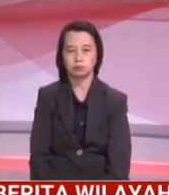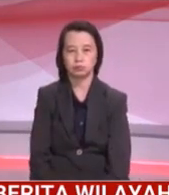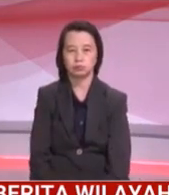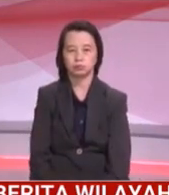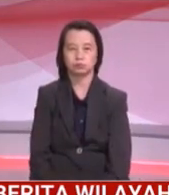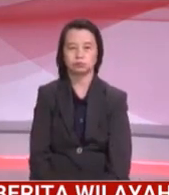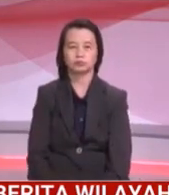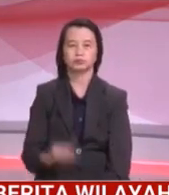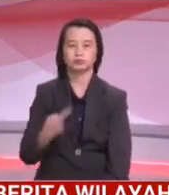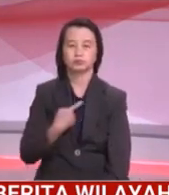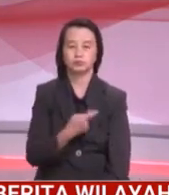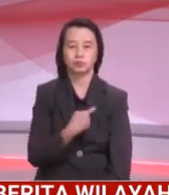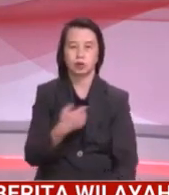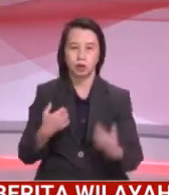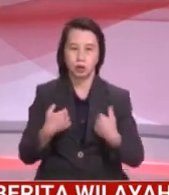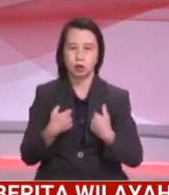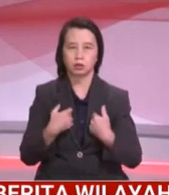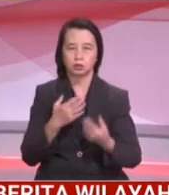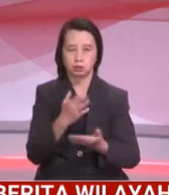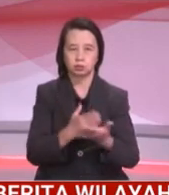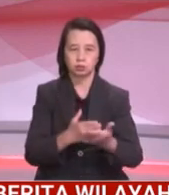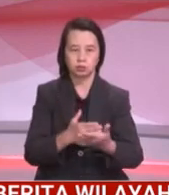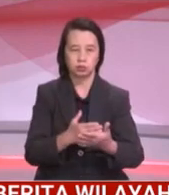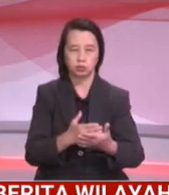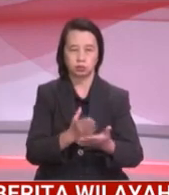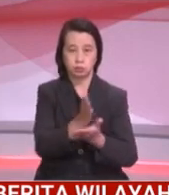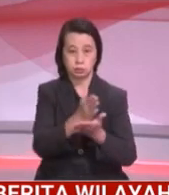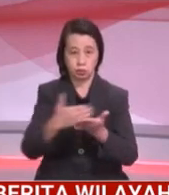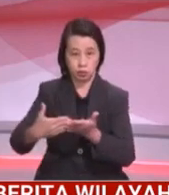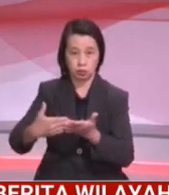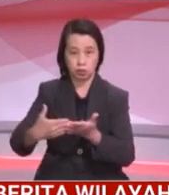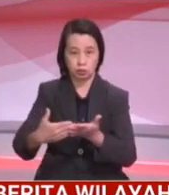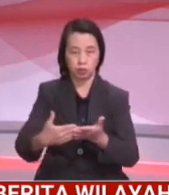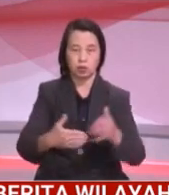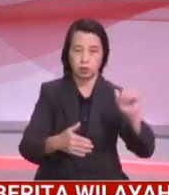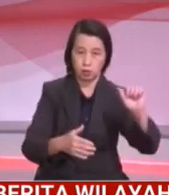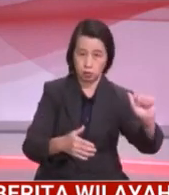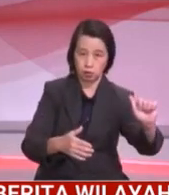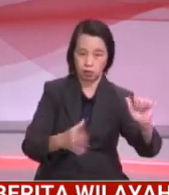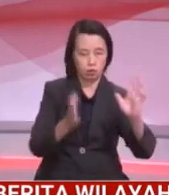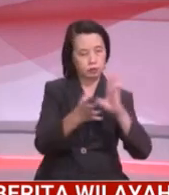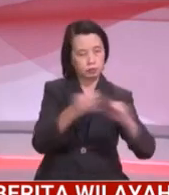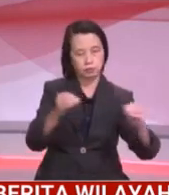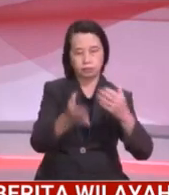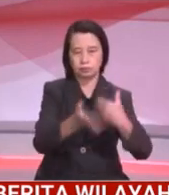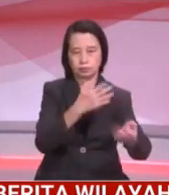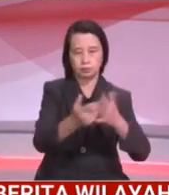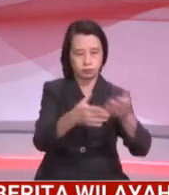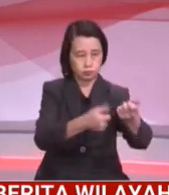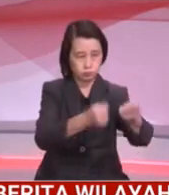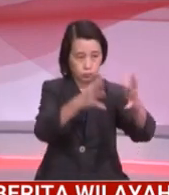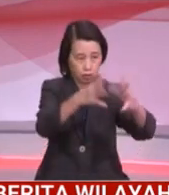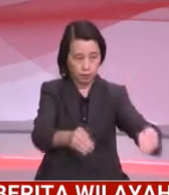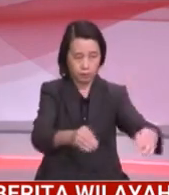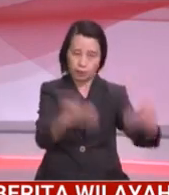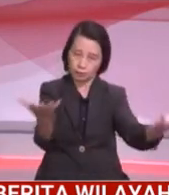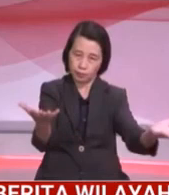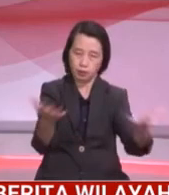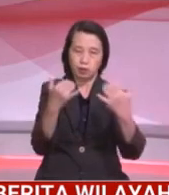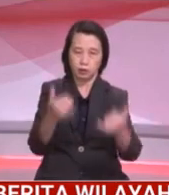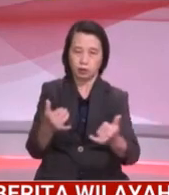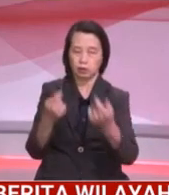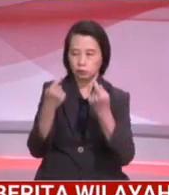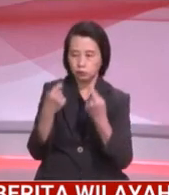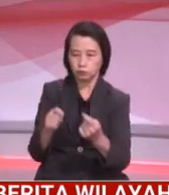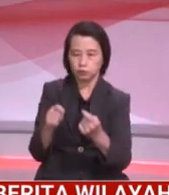Jadi kita bagi kepada beberapa sektor. Sekarang ini kita sektor A kita telah selesai buat pemadaman. Sekarang ini kita